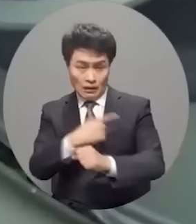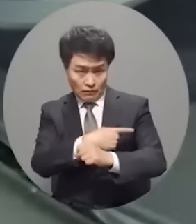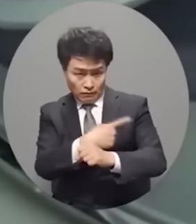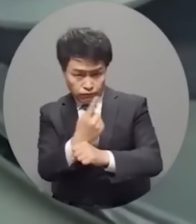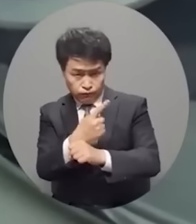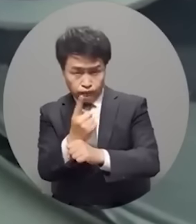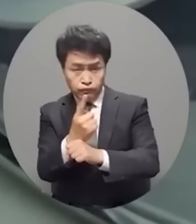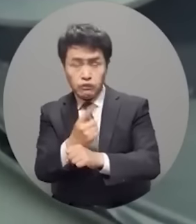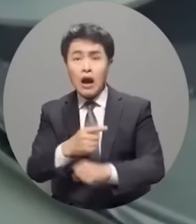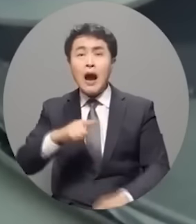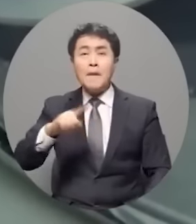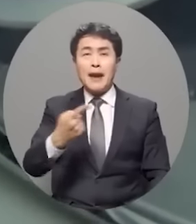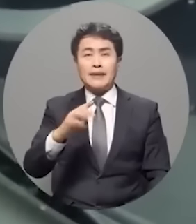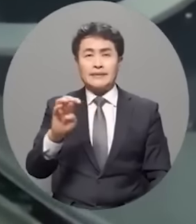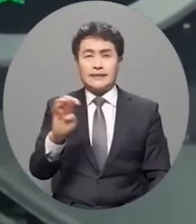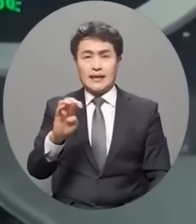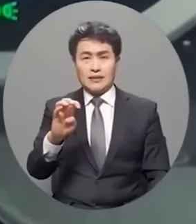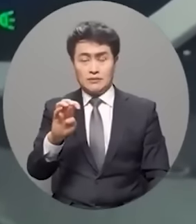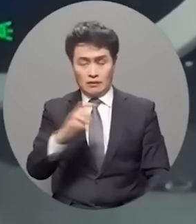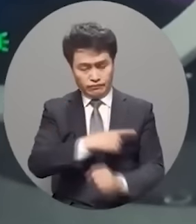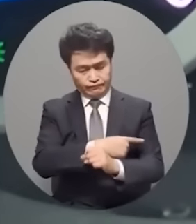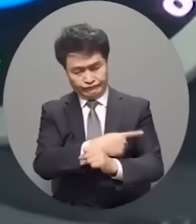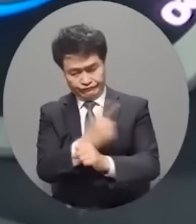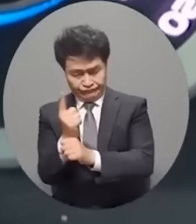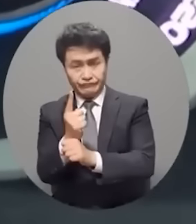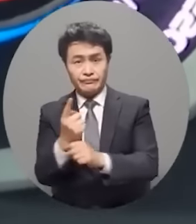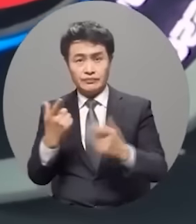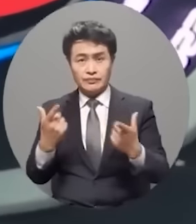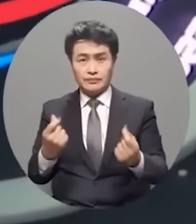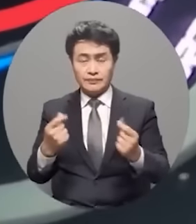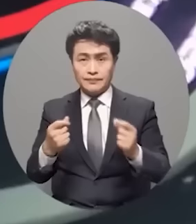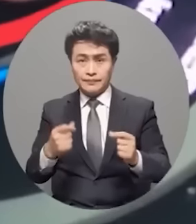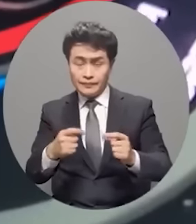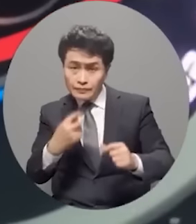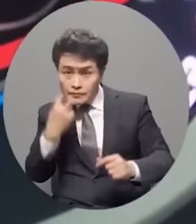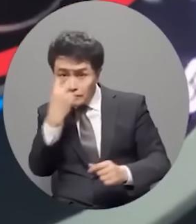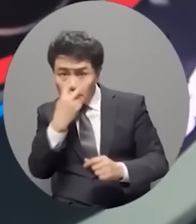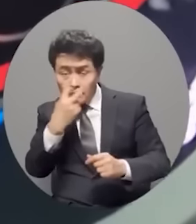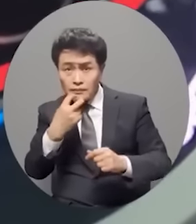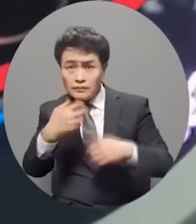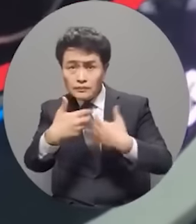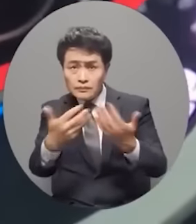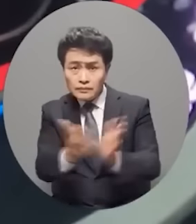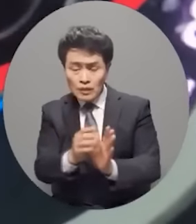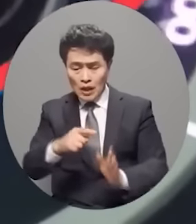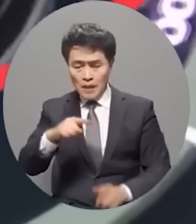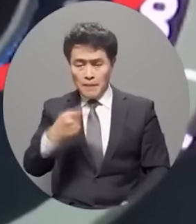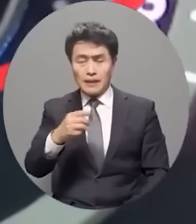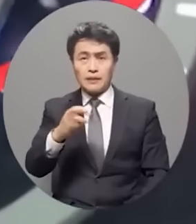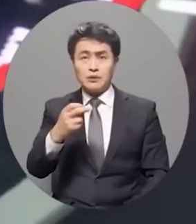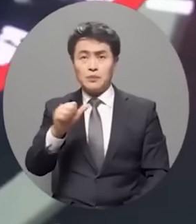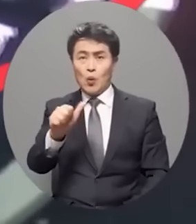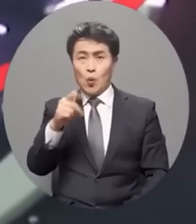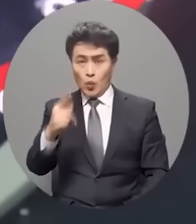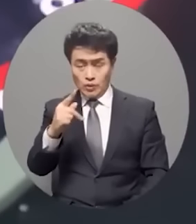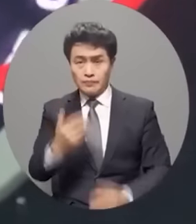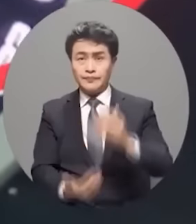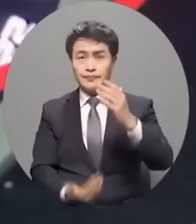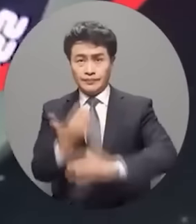바늘이 시속 140km까지 올라갑니다. 감정인 분석치도 136.5km가